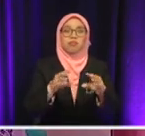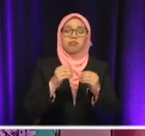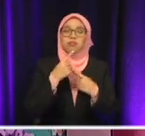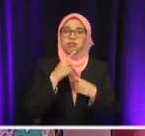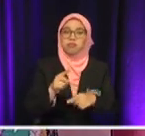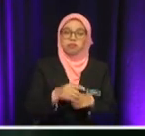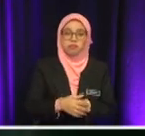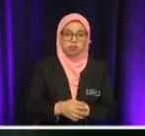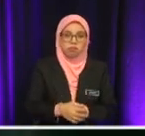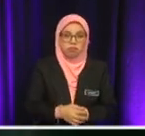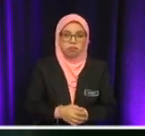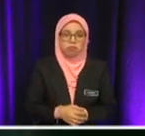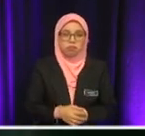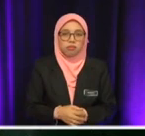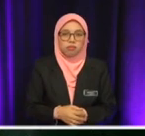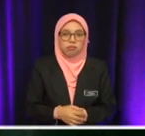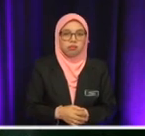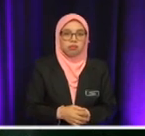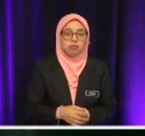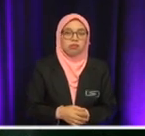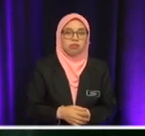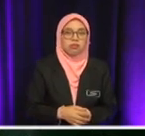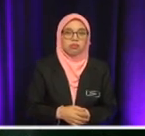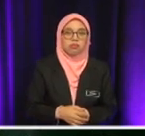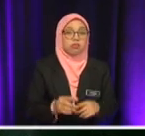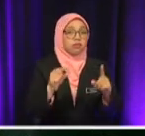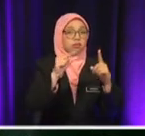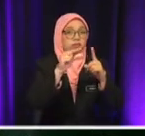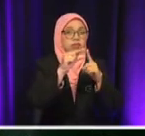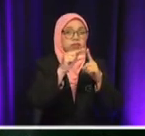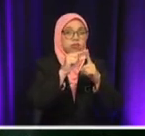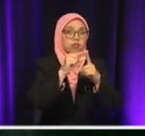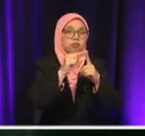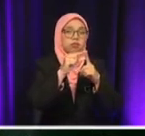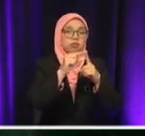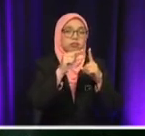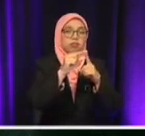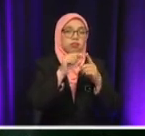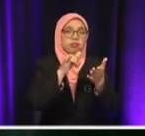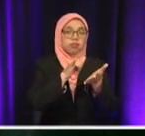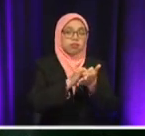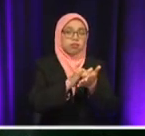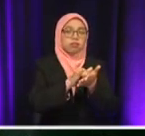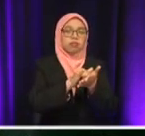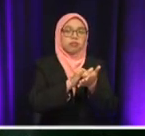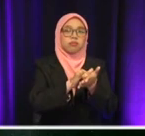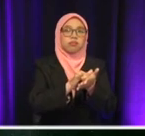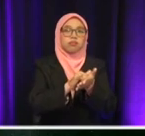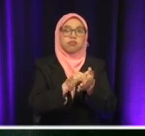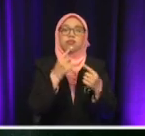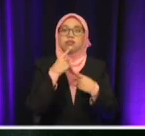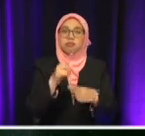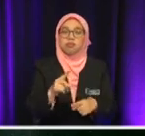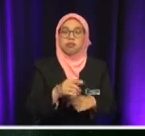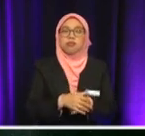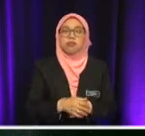Ida, perkataan yang ditebalkan itu merupakan kata kunci ya cikgu? Bukan, itu ialah jawapan. Jawapannya dan